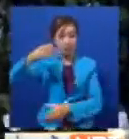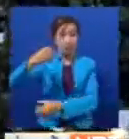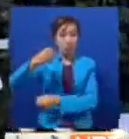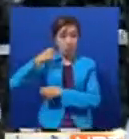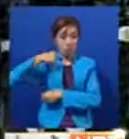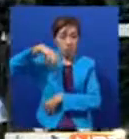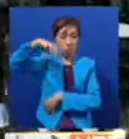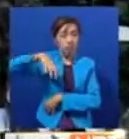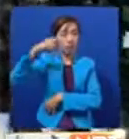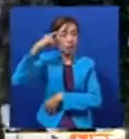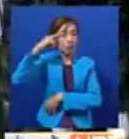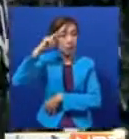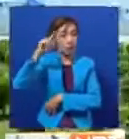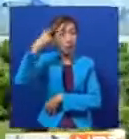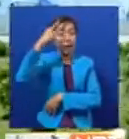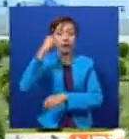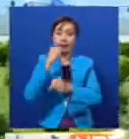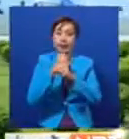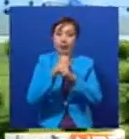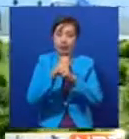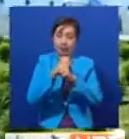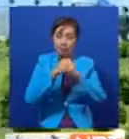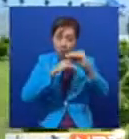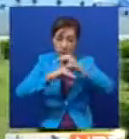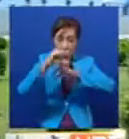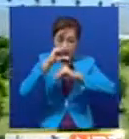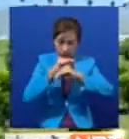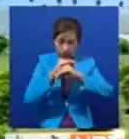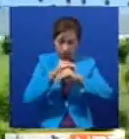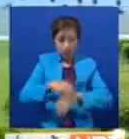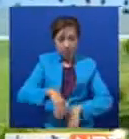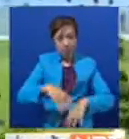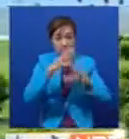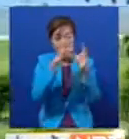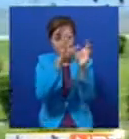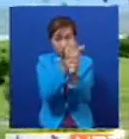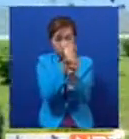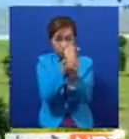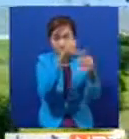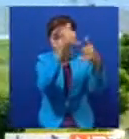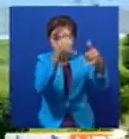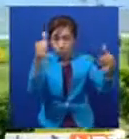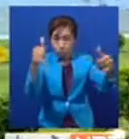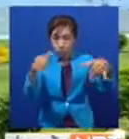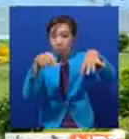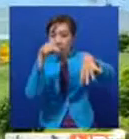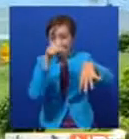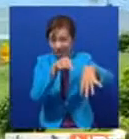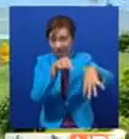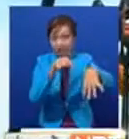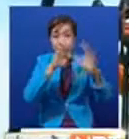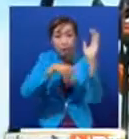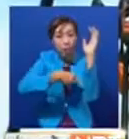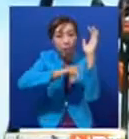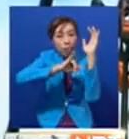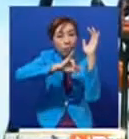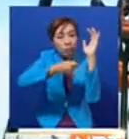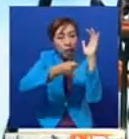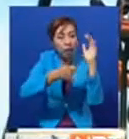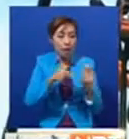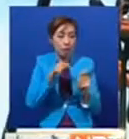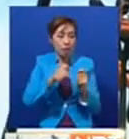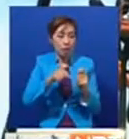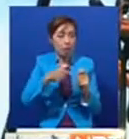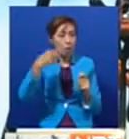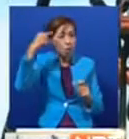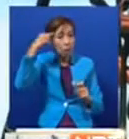จัดสร้างอุทยานประวัติศาสตร์บริเวณพื้นที่ของกองทัพบกในอำเภอหัวหินจังหวัดประจวบคีรีขันธ์จำนวน222